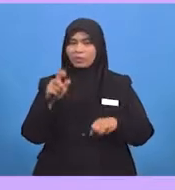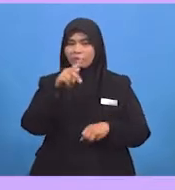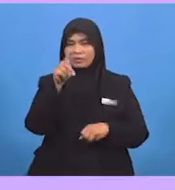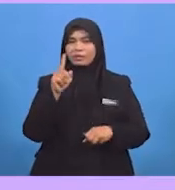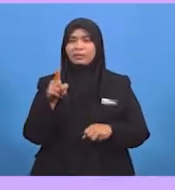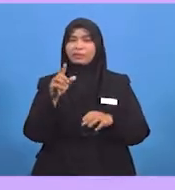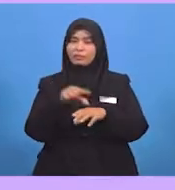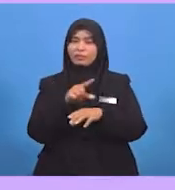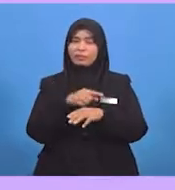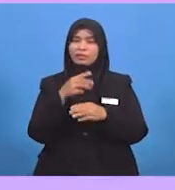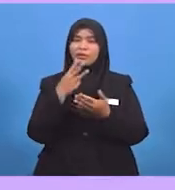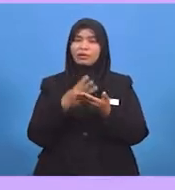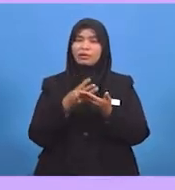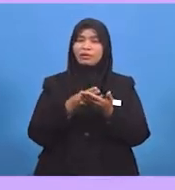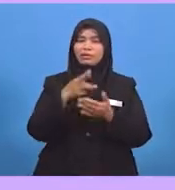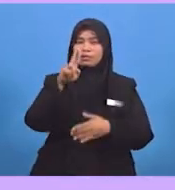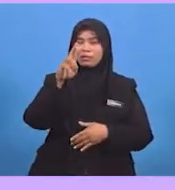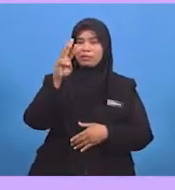Malaysia?